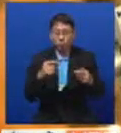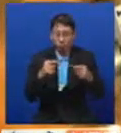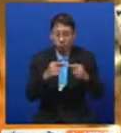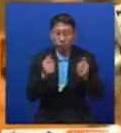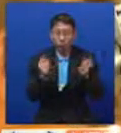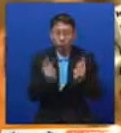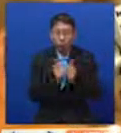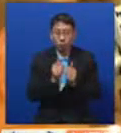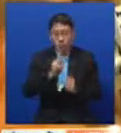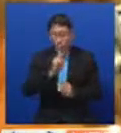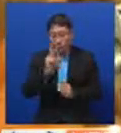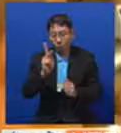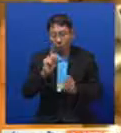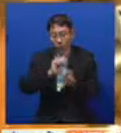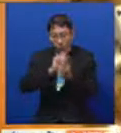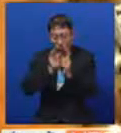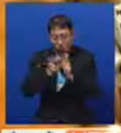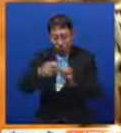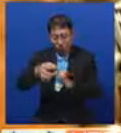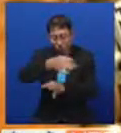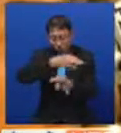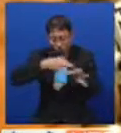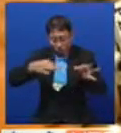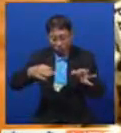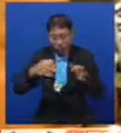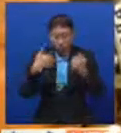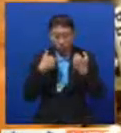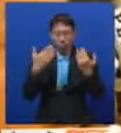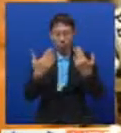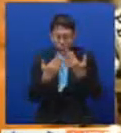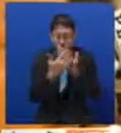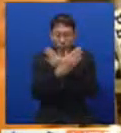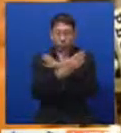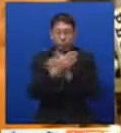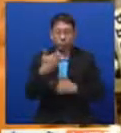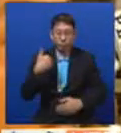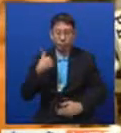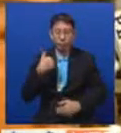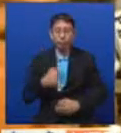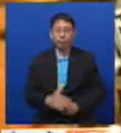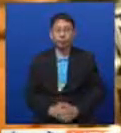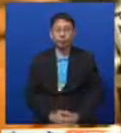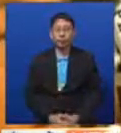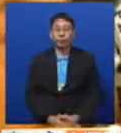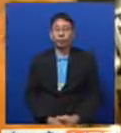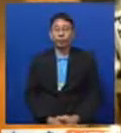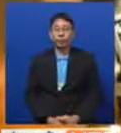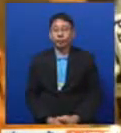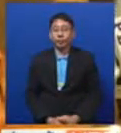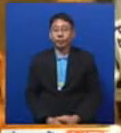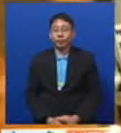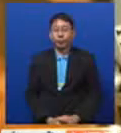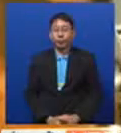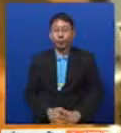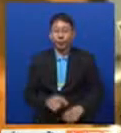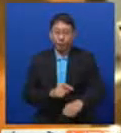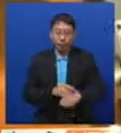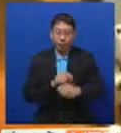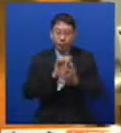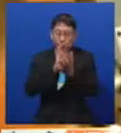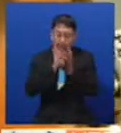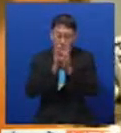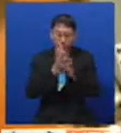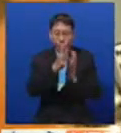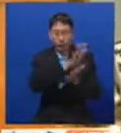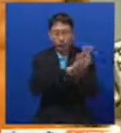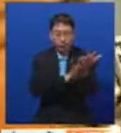กว่าก็อาจจะมีการสลับสับเปลี่ยนที่หรือเปลี่ยนแปลงได้ สำหรับการปฏิรูปประเทศที่มีการเสนอ